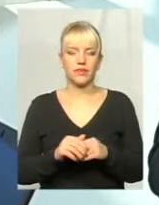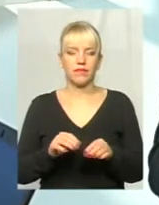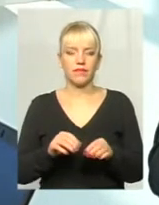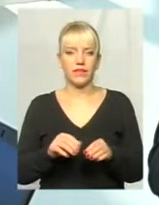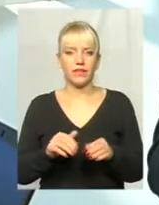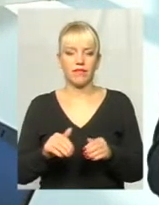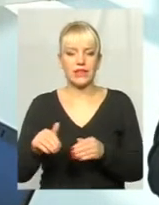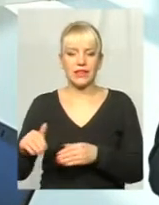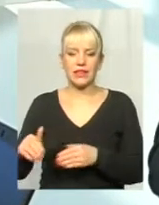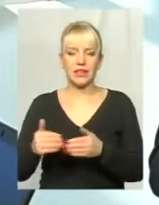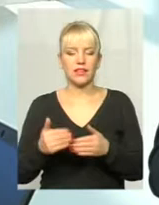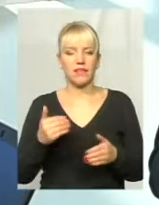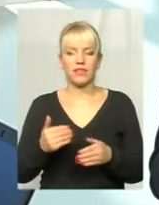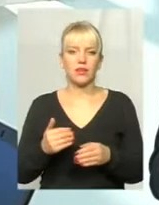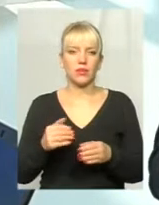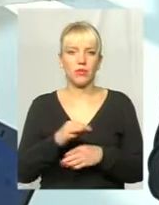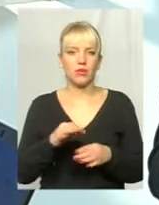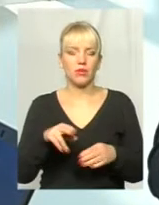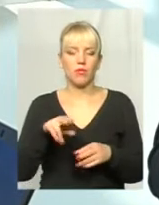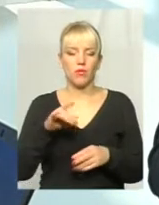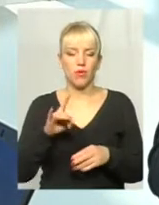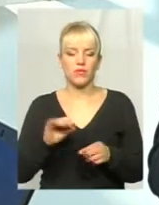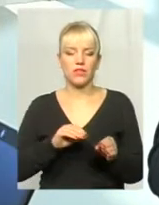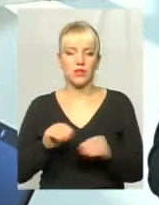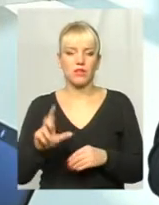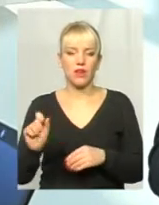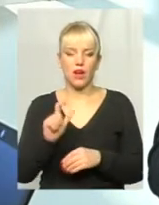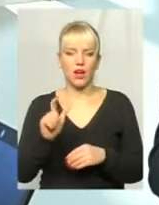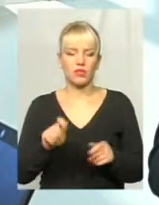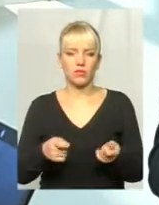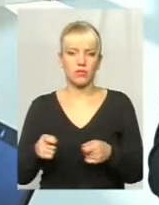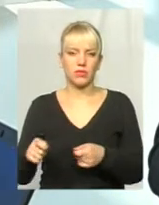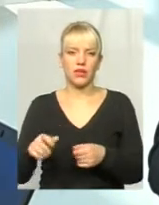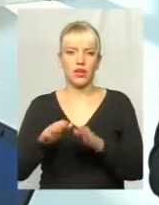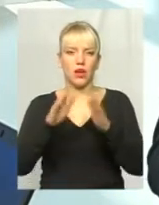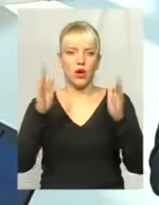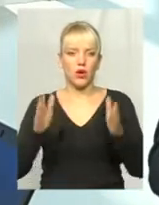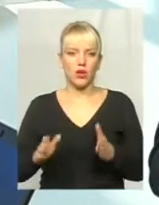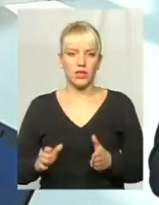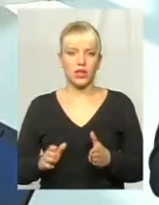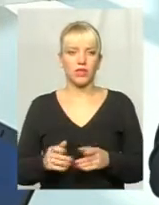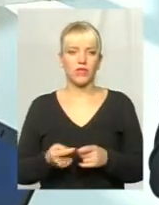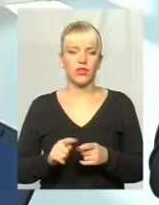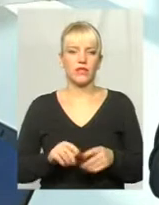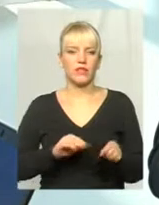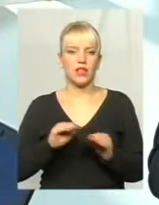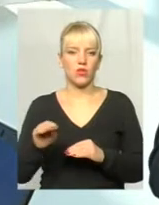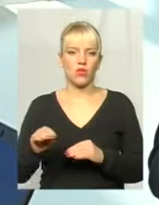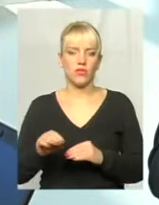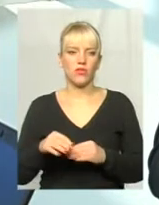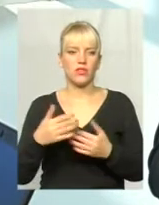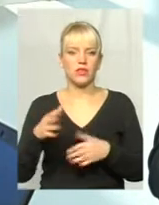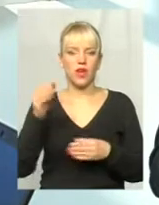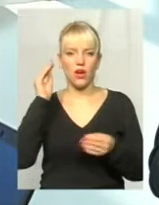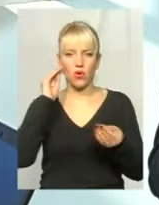по встановленню газовикористовуючих приладів. Це буде газова плита, це будуть котли опалення. Вони встановлюються вже на